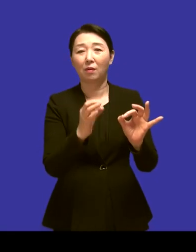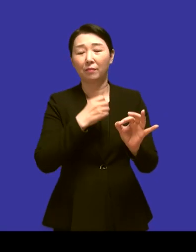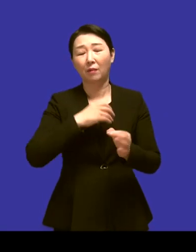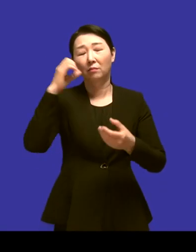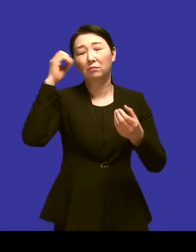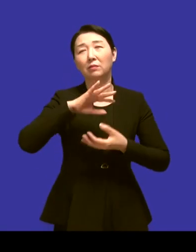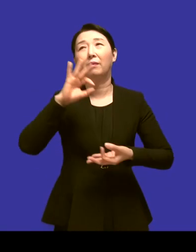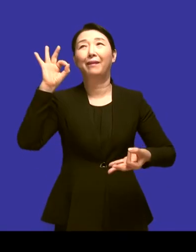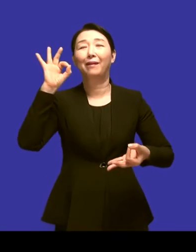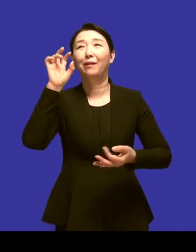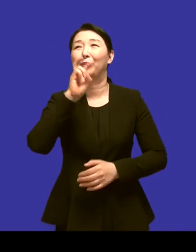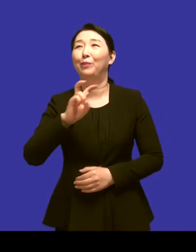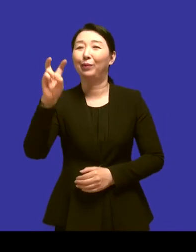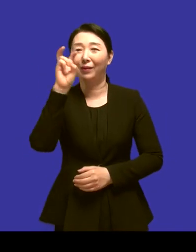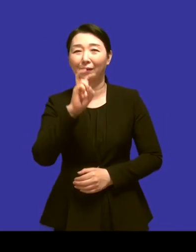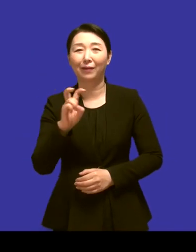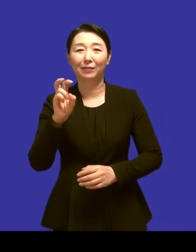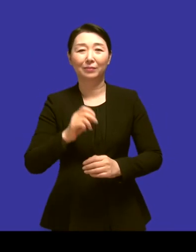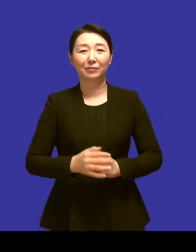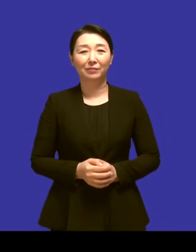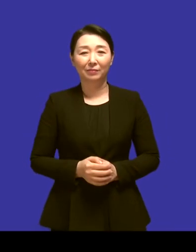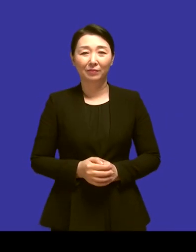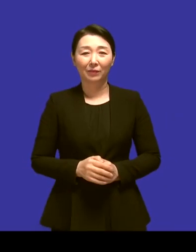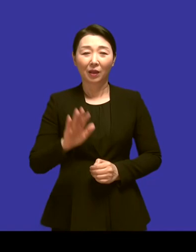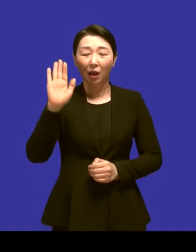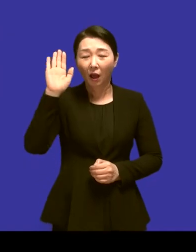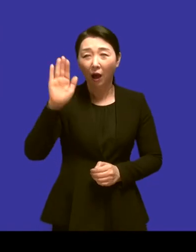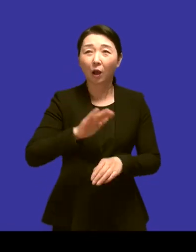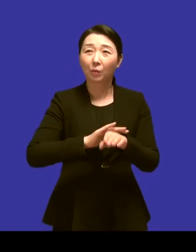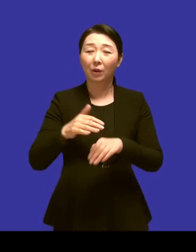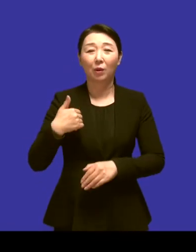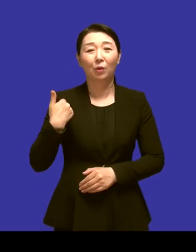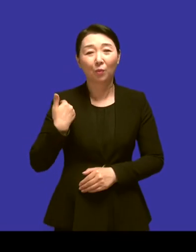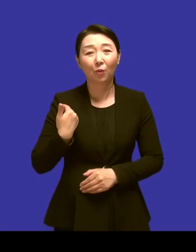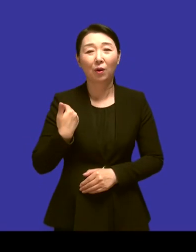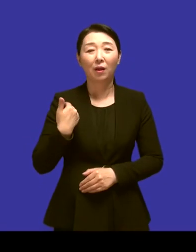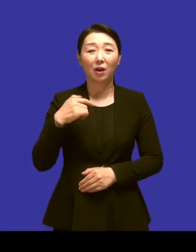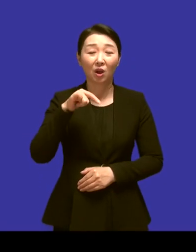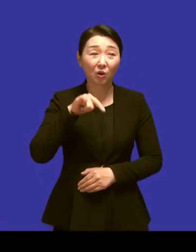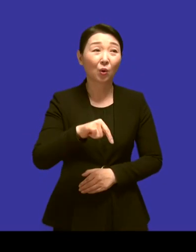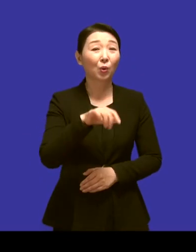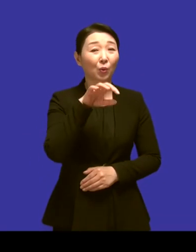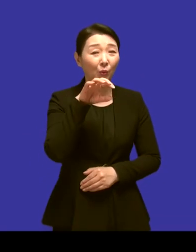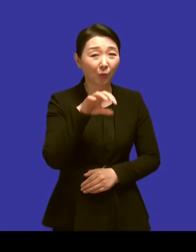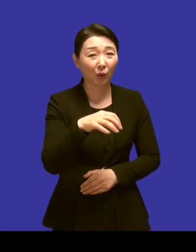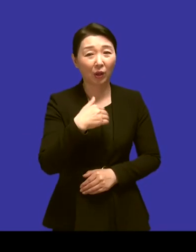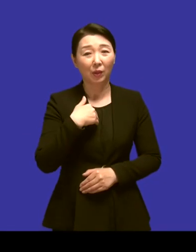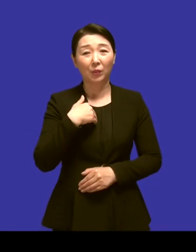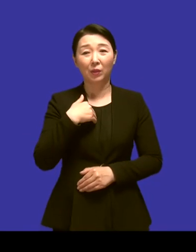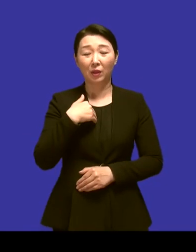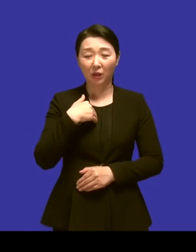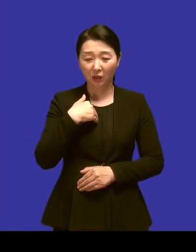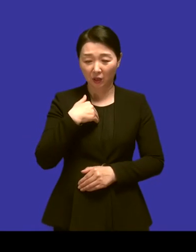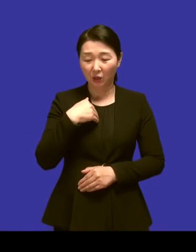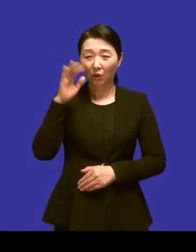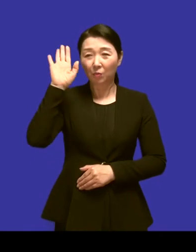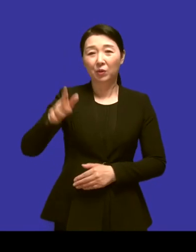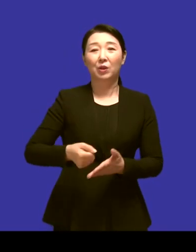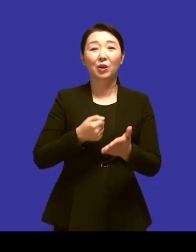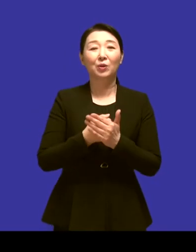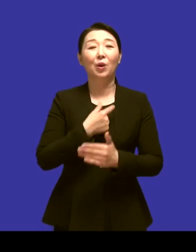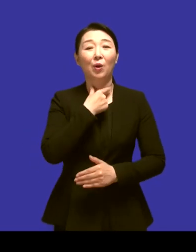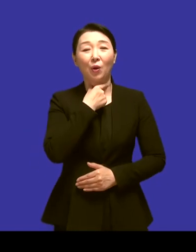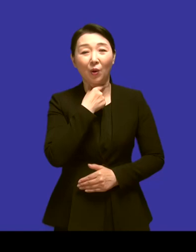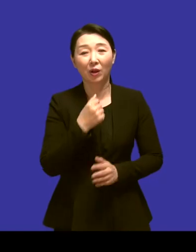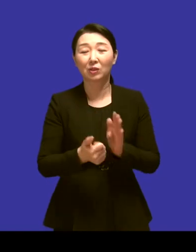나는 그냥 가만히 있어 노래 부르고 있네. 어떻게 될지 잘은 모르지만 여기서 내 위치를 잡아보려고 하고